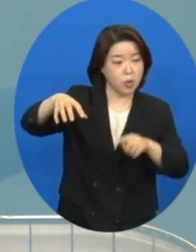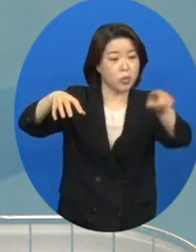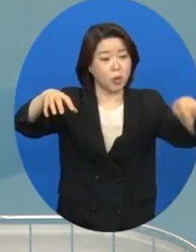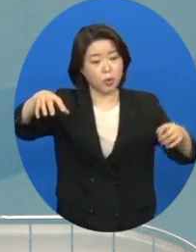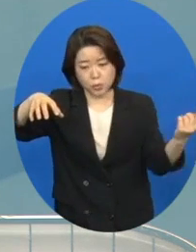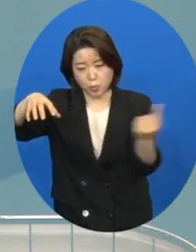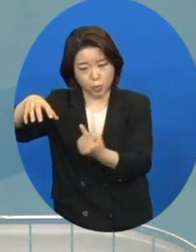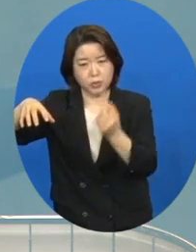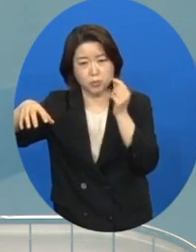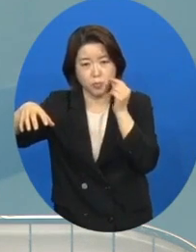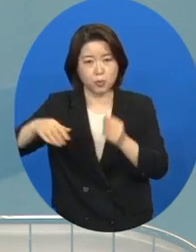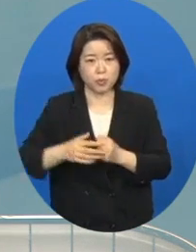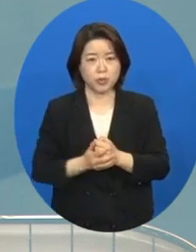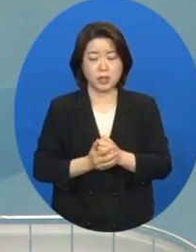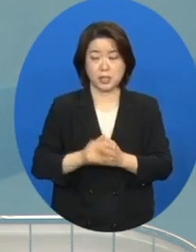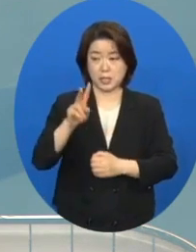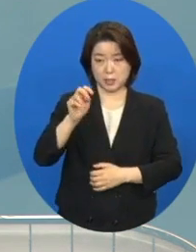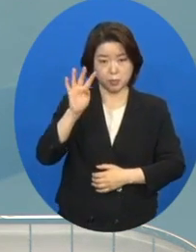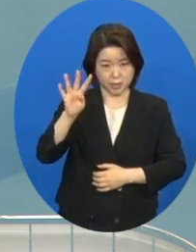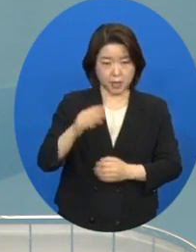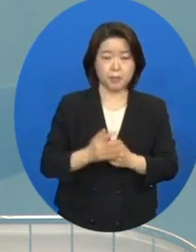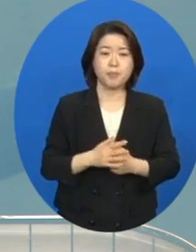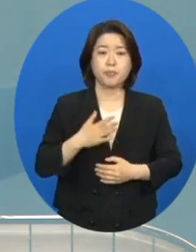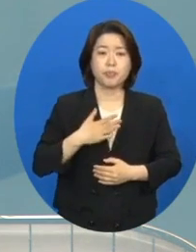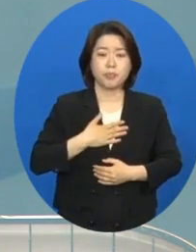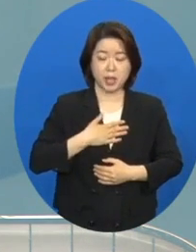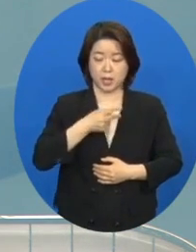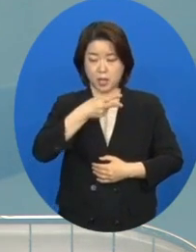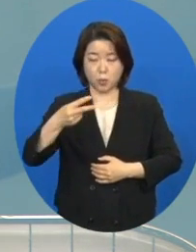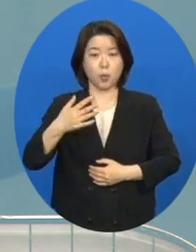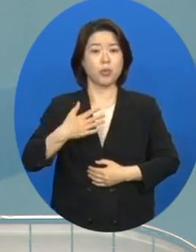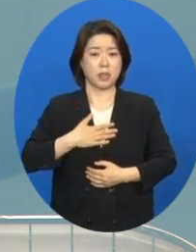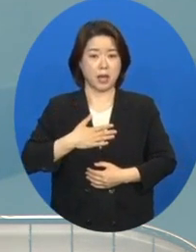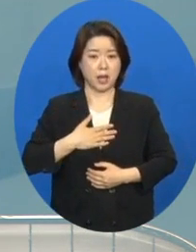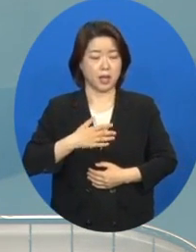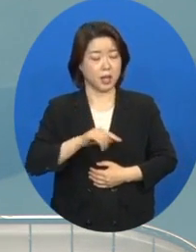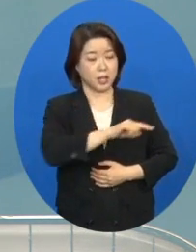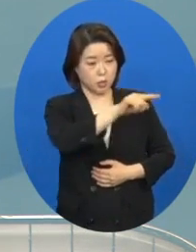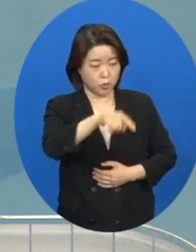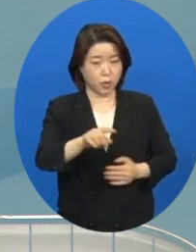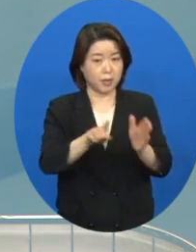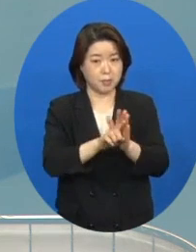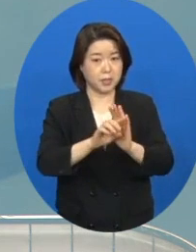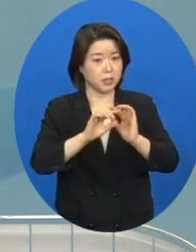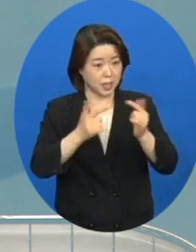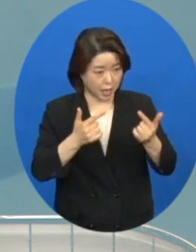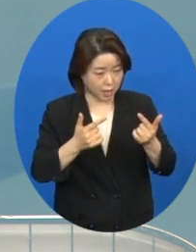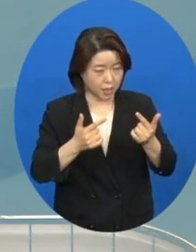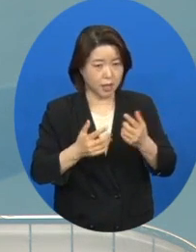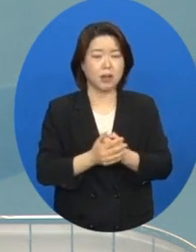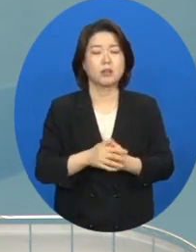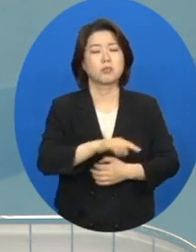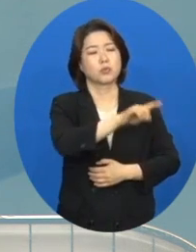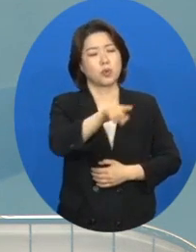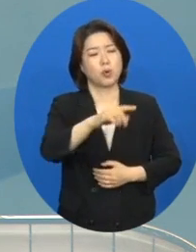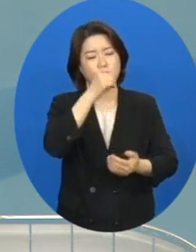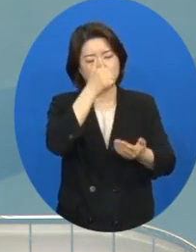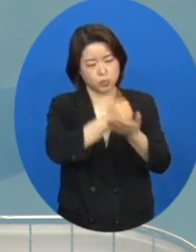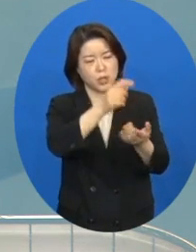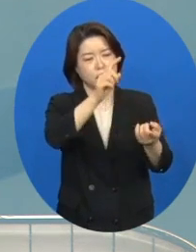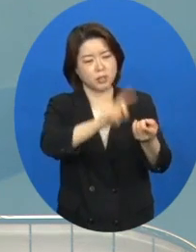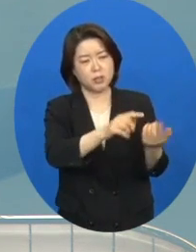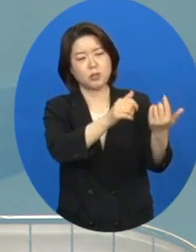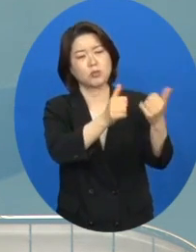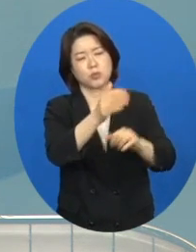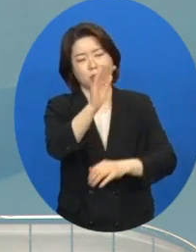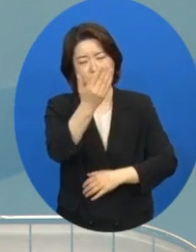없다. 24절에 내가 곧 나임을 너희가 믿지 않으면 너희는 너희 죄 가운데서